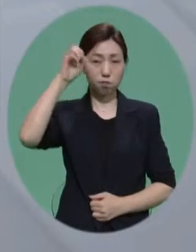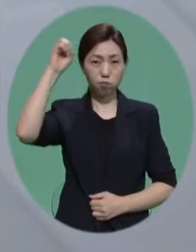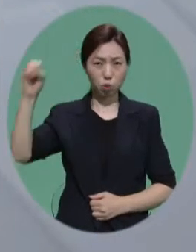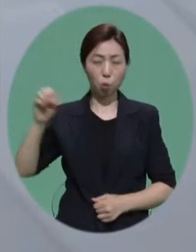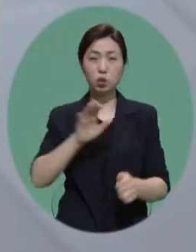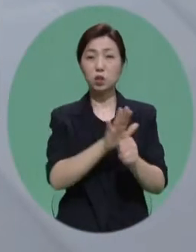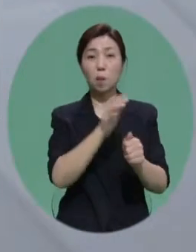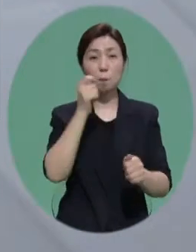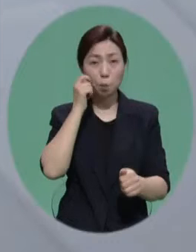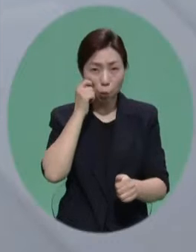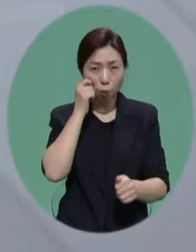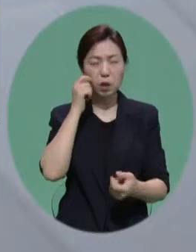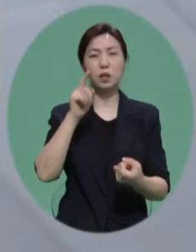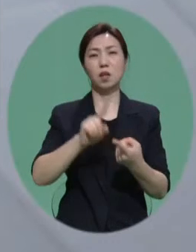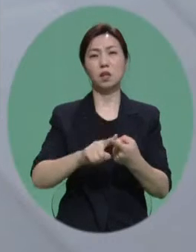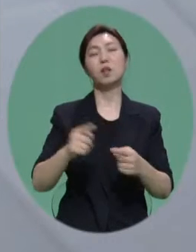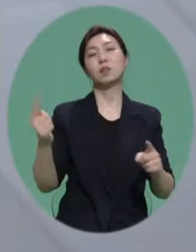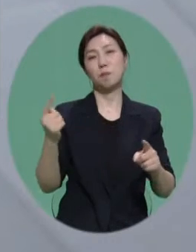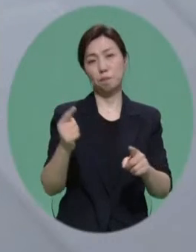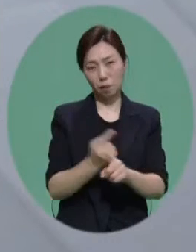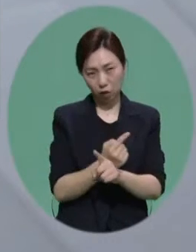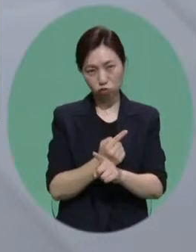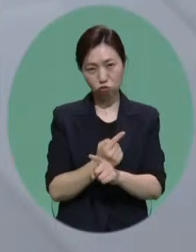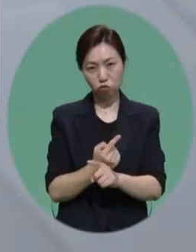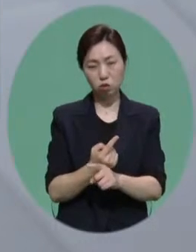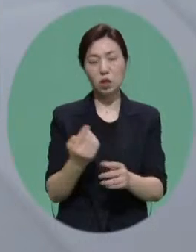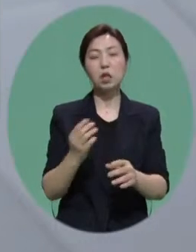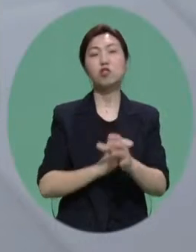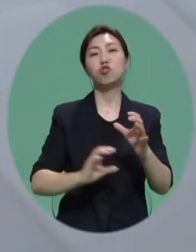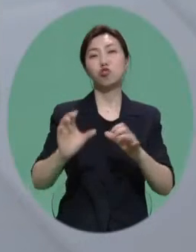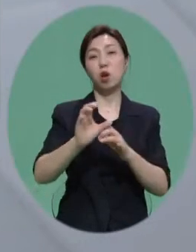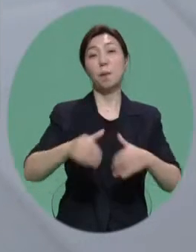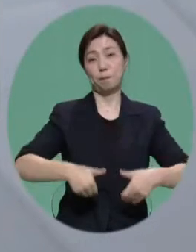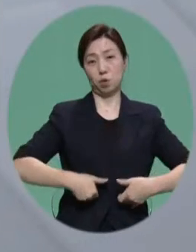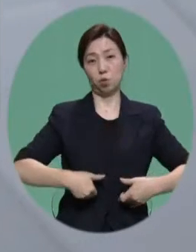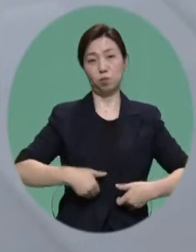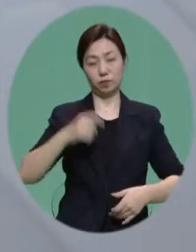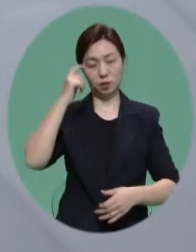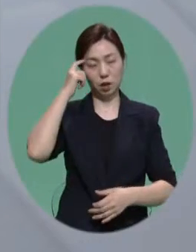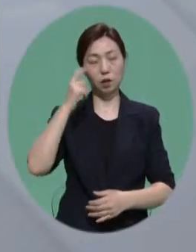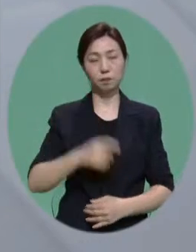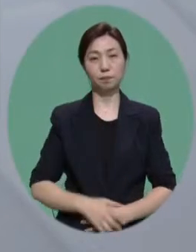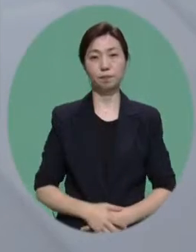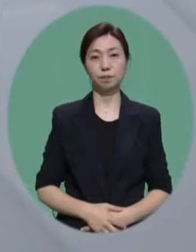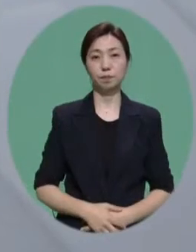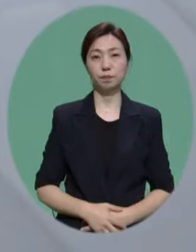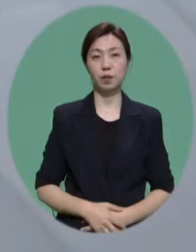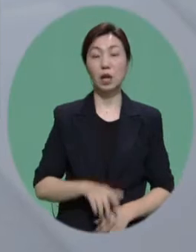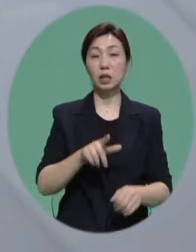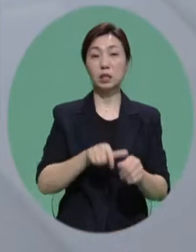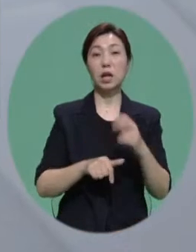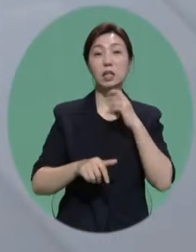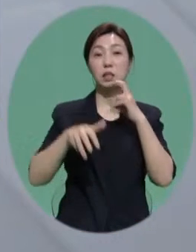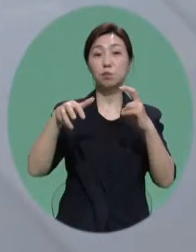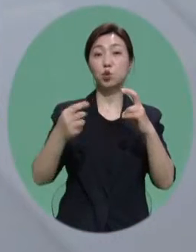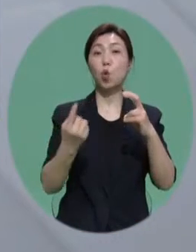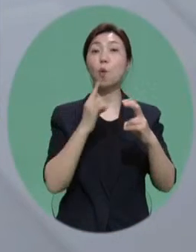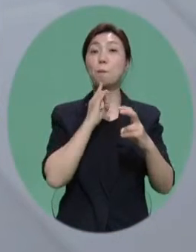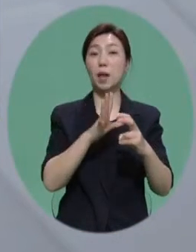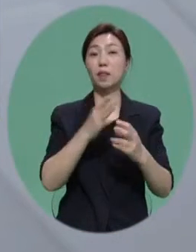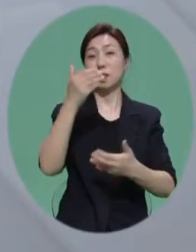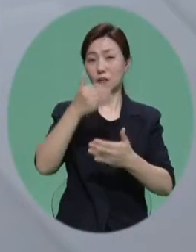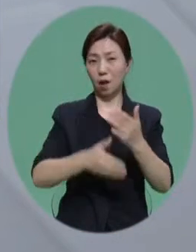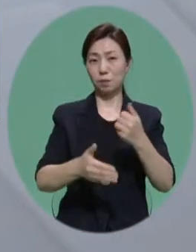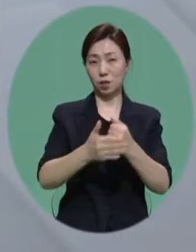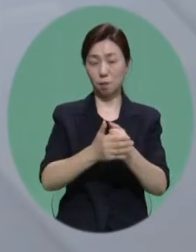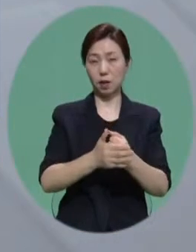부분들은 시정하고 보안 해야 되겠지 예 뭐 제가 20초 정도 밖에 안 남았으니까 누구한테 묻기 보는